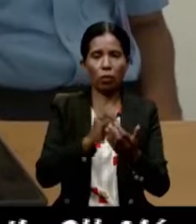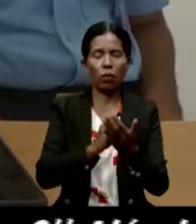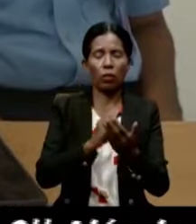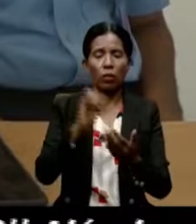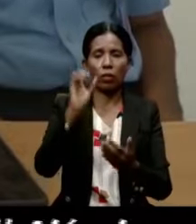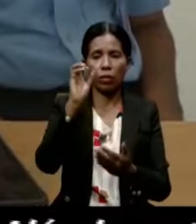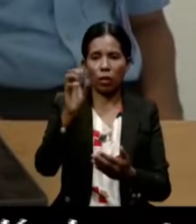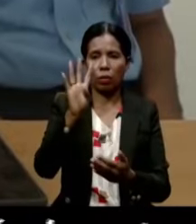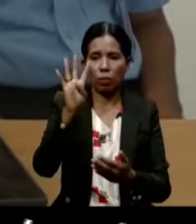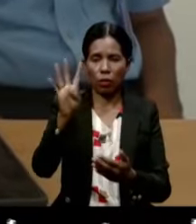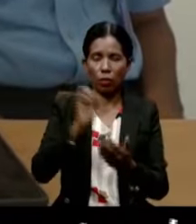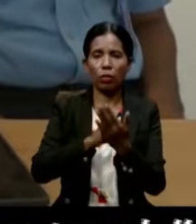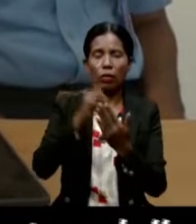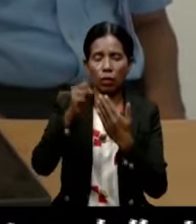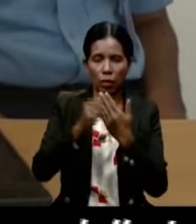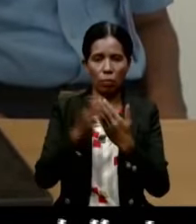Baru.